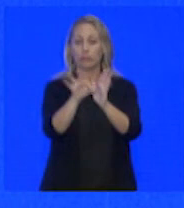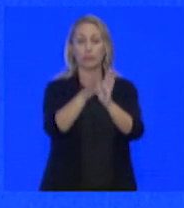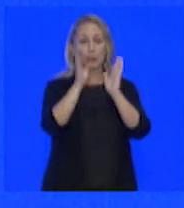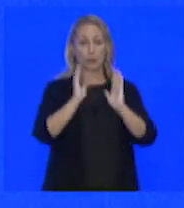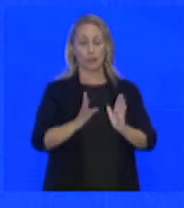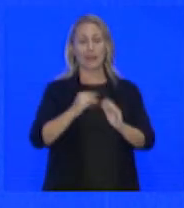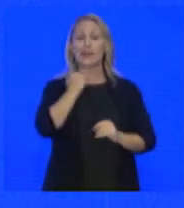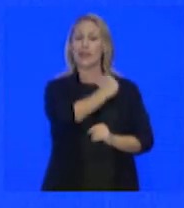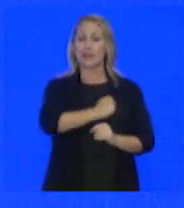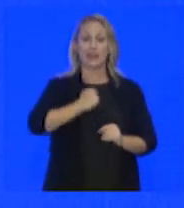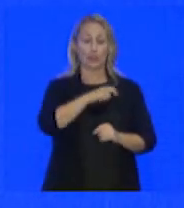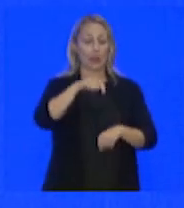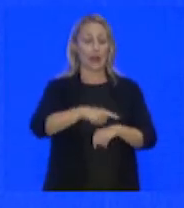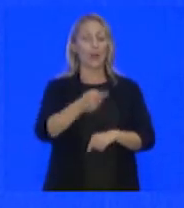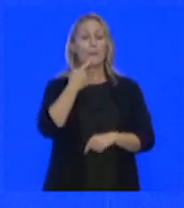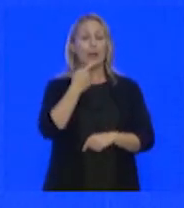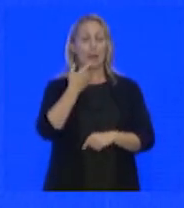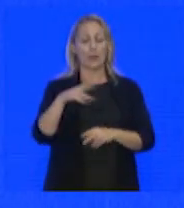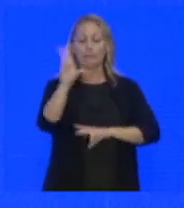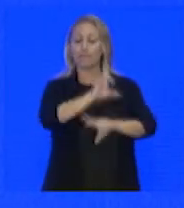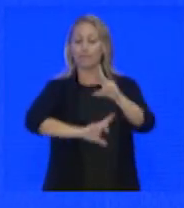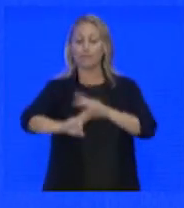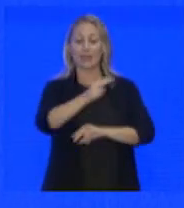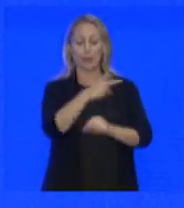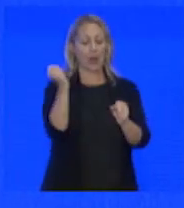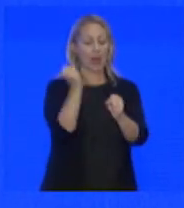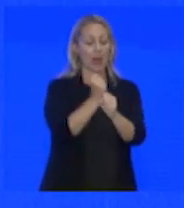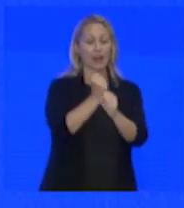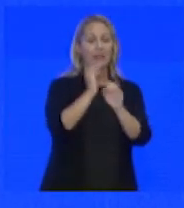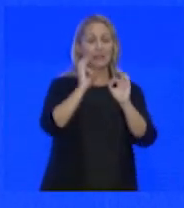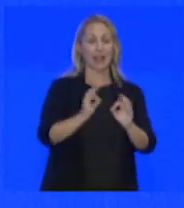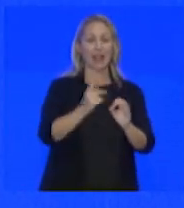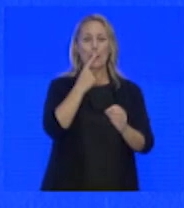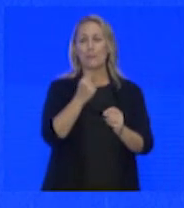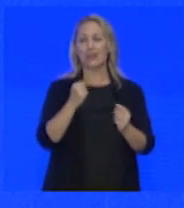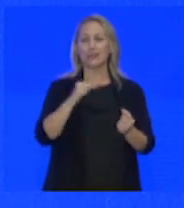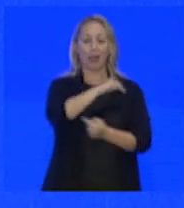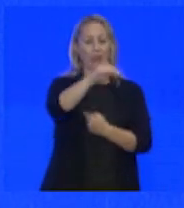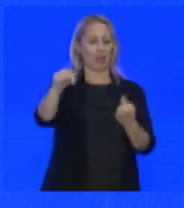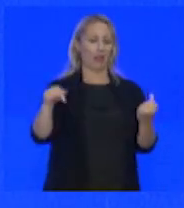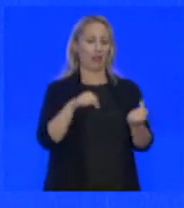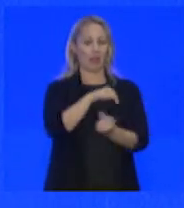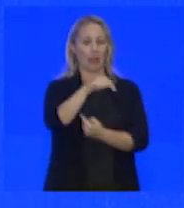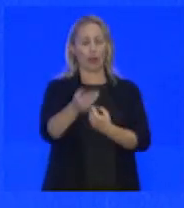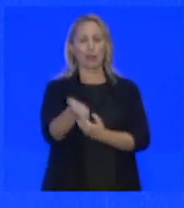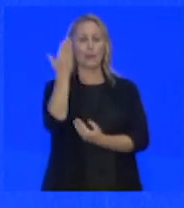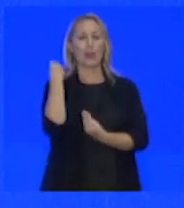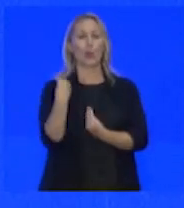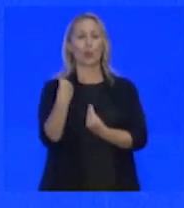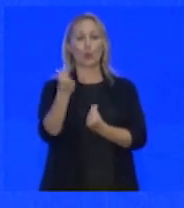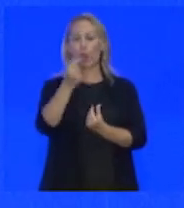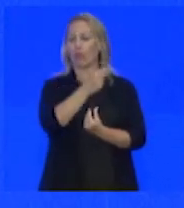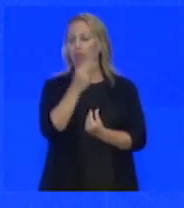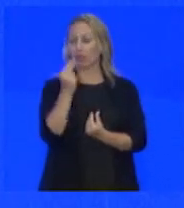Δυστυχώς, η συζήτηση γύρω από τα εργασιακά γίνεται συχνά πεδίο ανακύκλωσης ξεπερασμένων